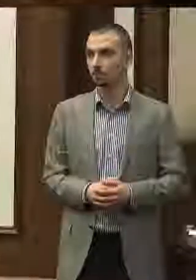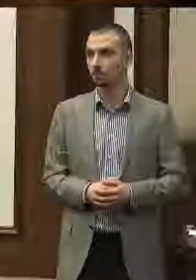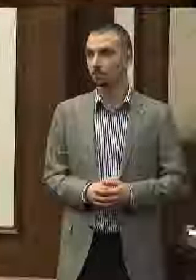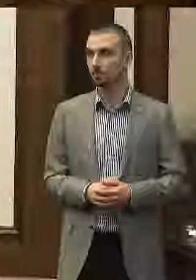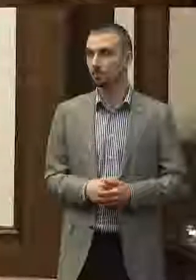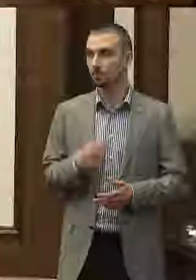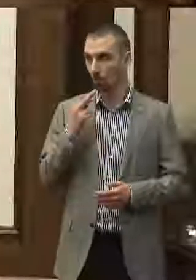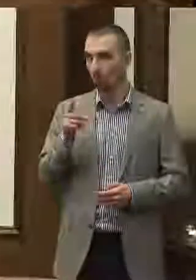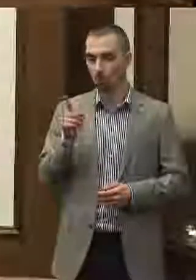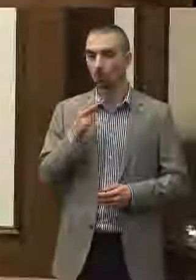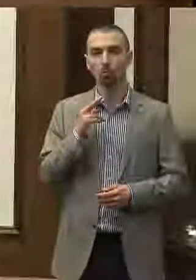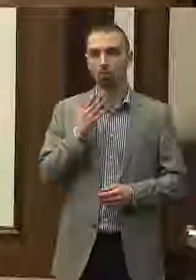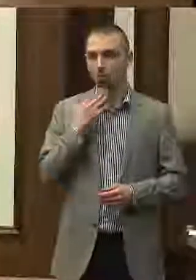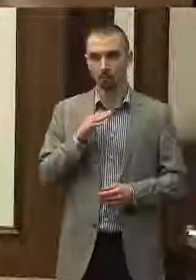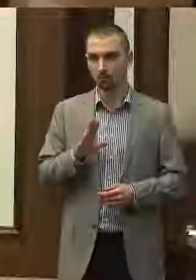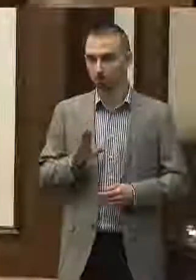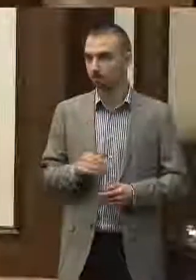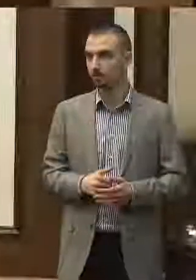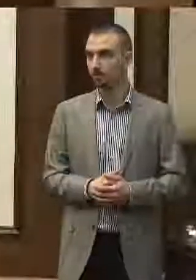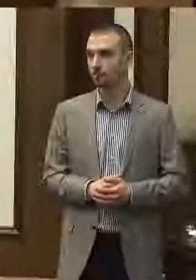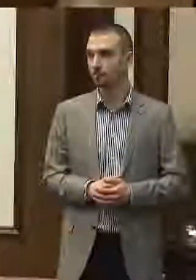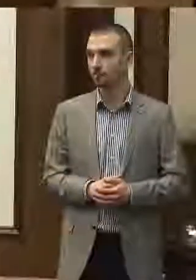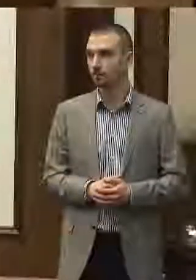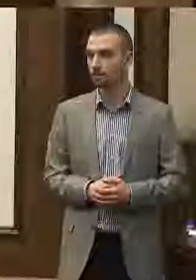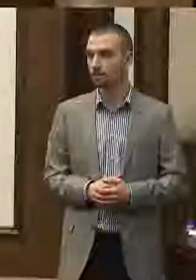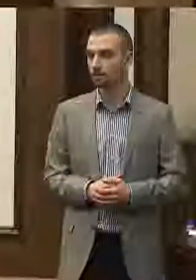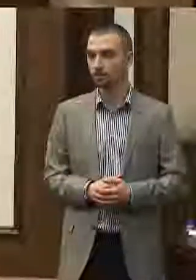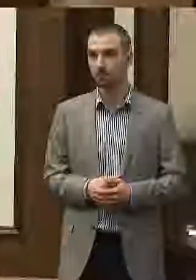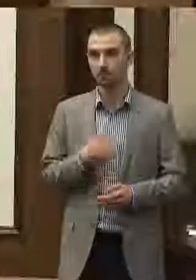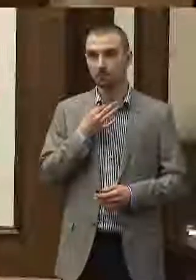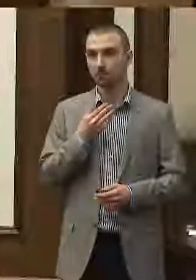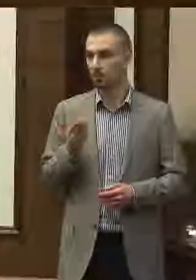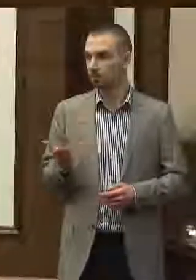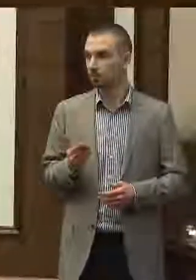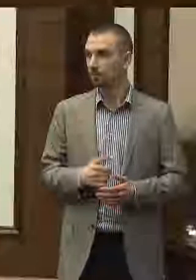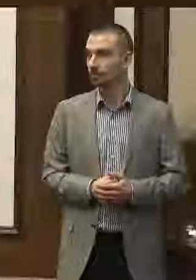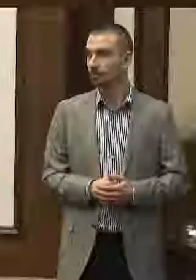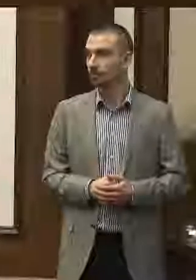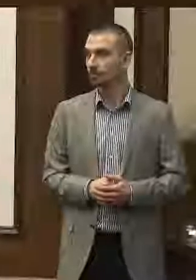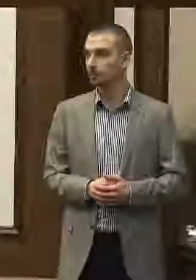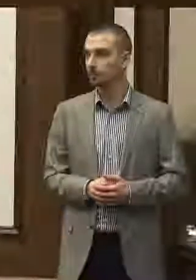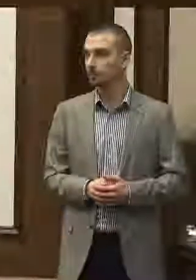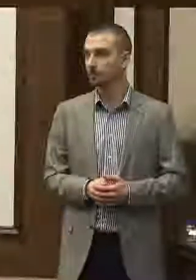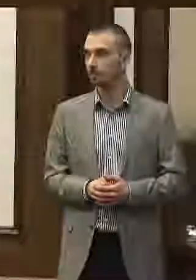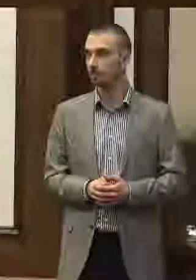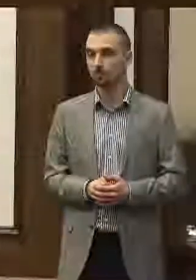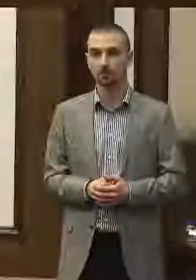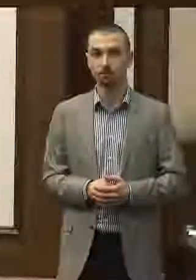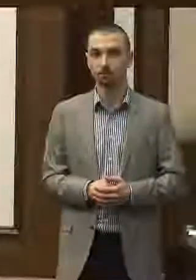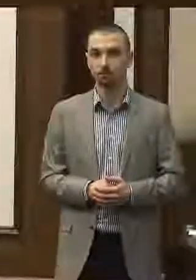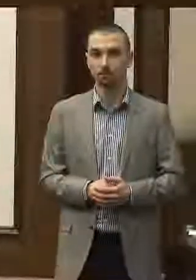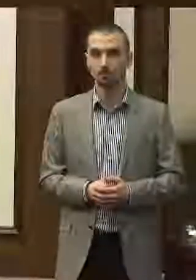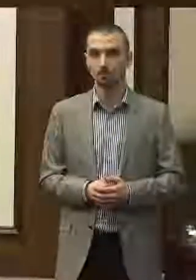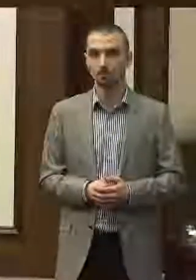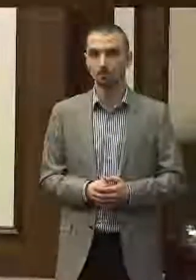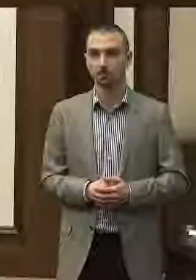konuşacak mısınız? Engelliler Haftası ile ilgili. Tamam, teşekkür ederim. İyi Parti adına size söz verdik.